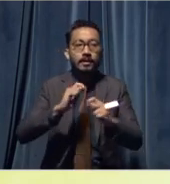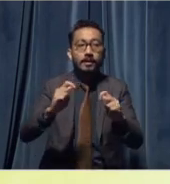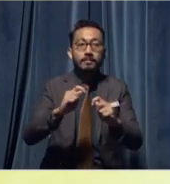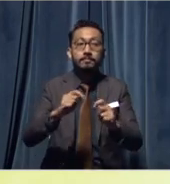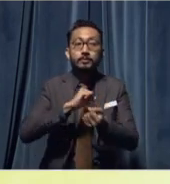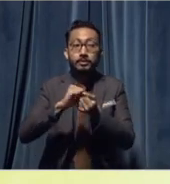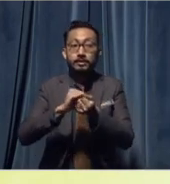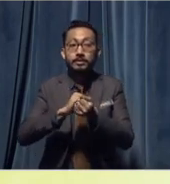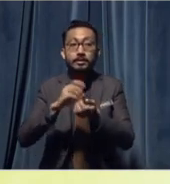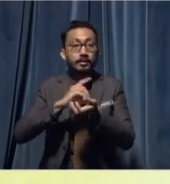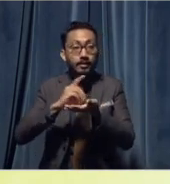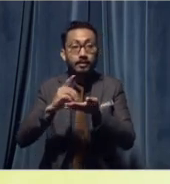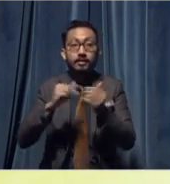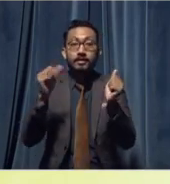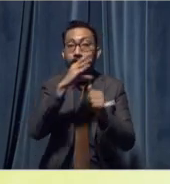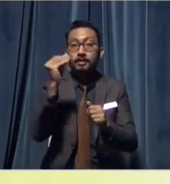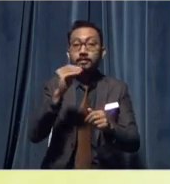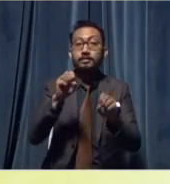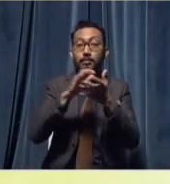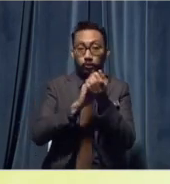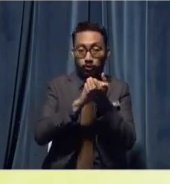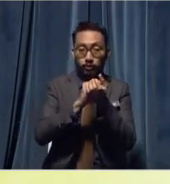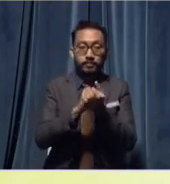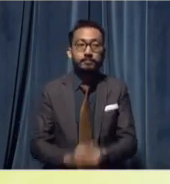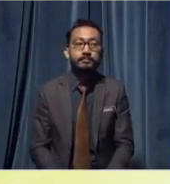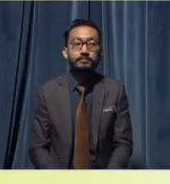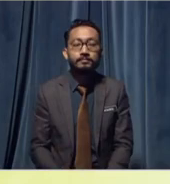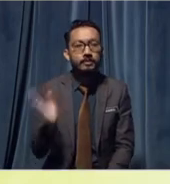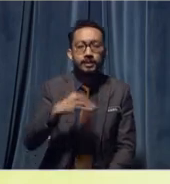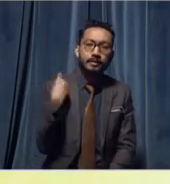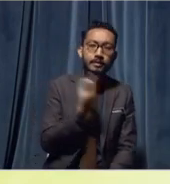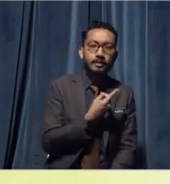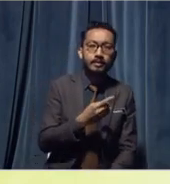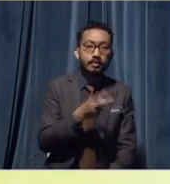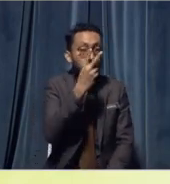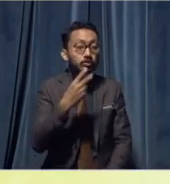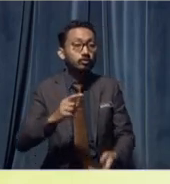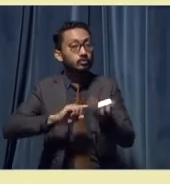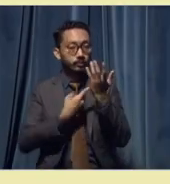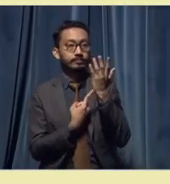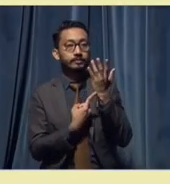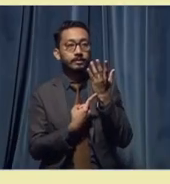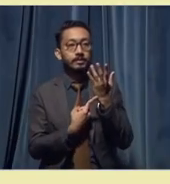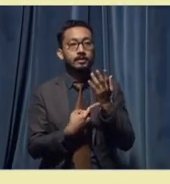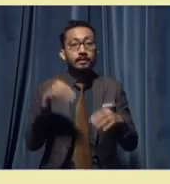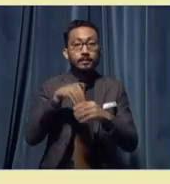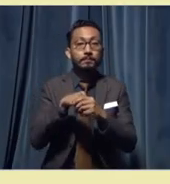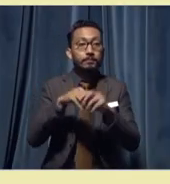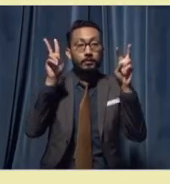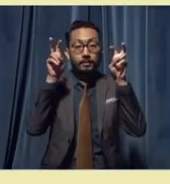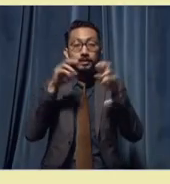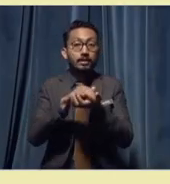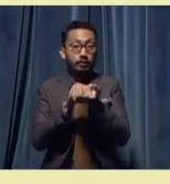pencucian deterjen dan juga sabun. Mari kita imbas kembali dalam topik